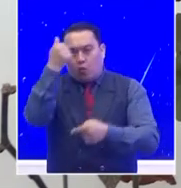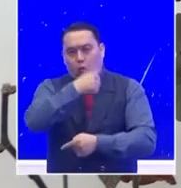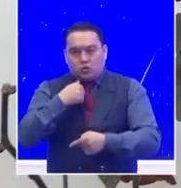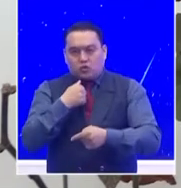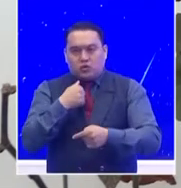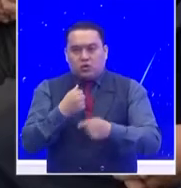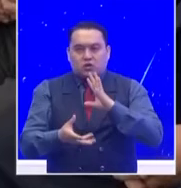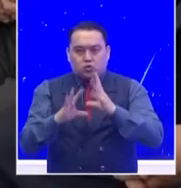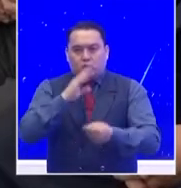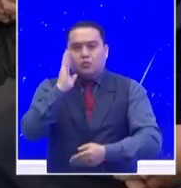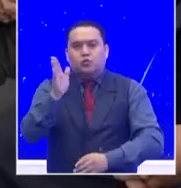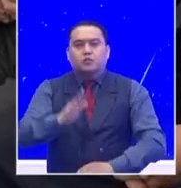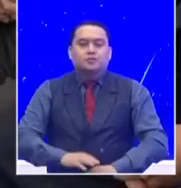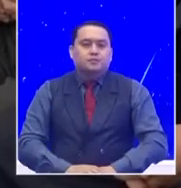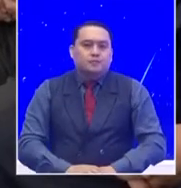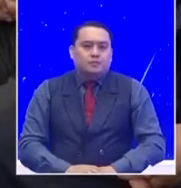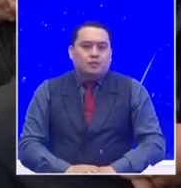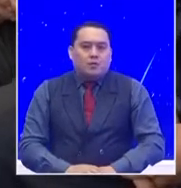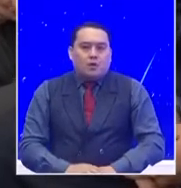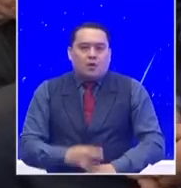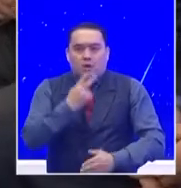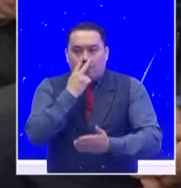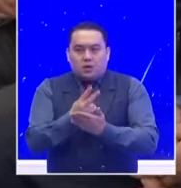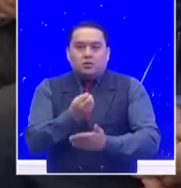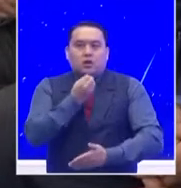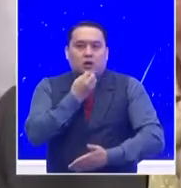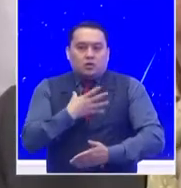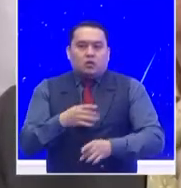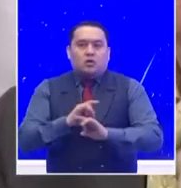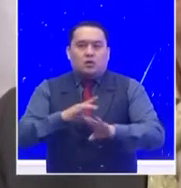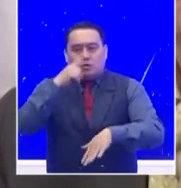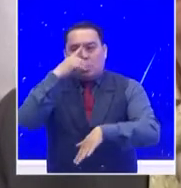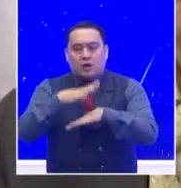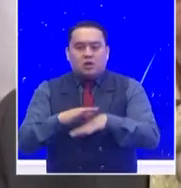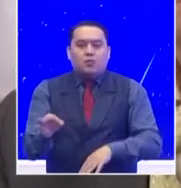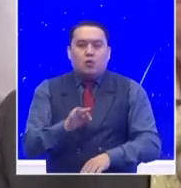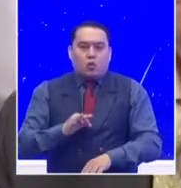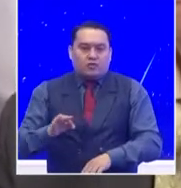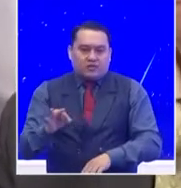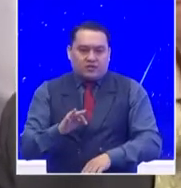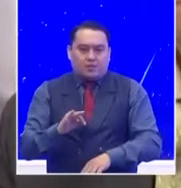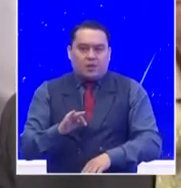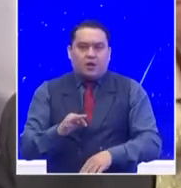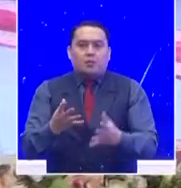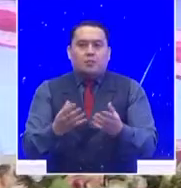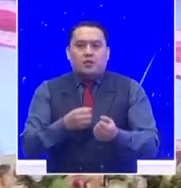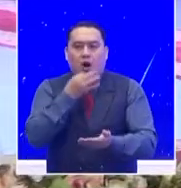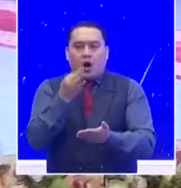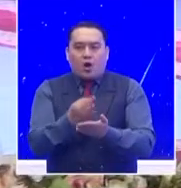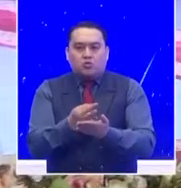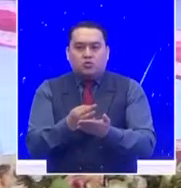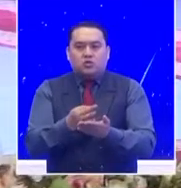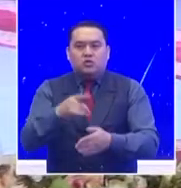какой-то результат увидим. Показатели весьма неплохие, отметил заместитель акима области Багдат Манзоров, принимавший отчет у